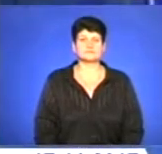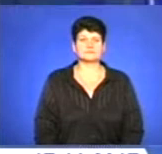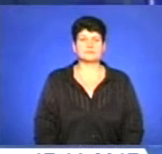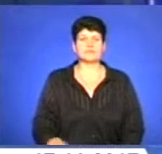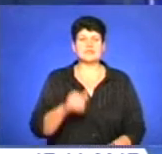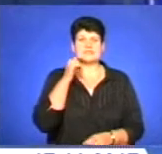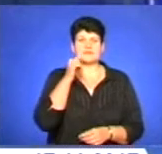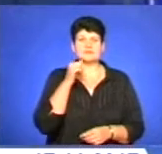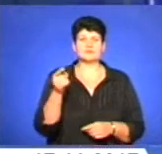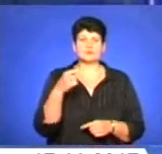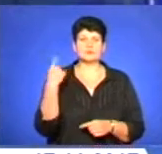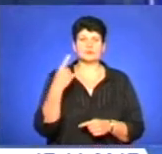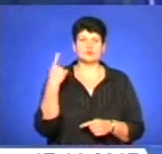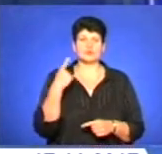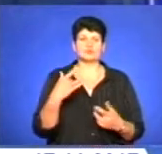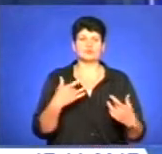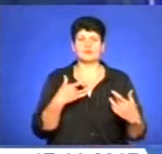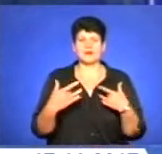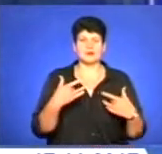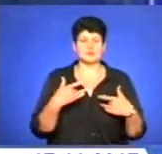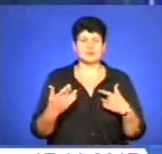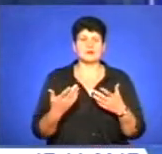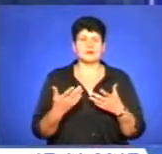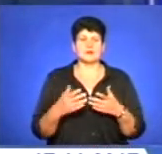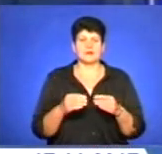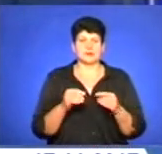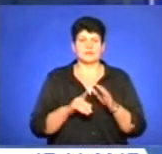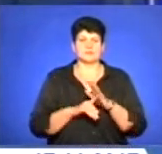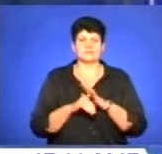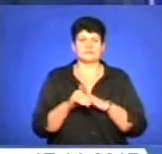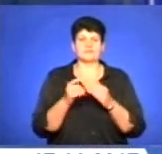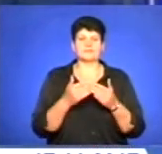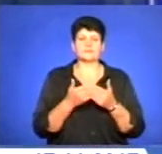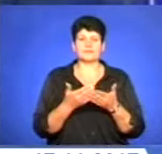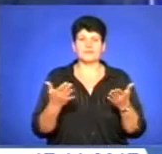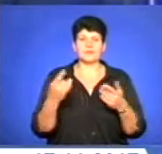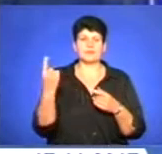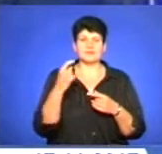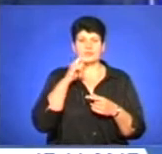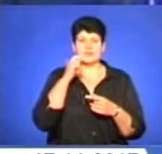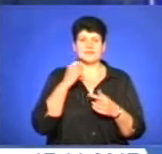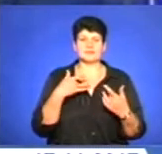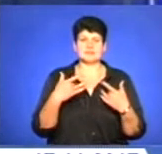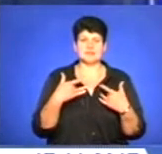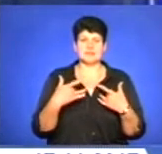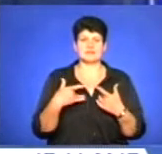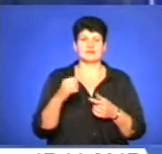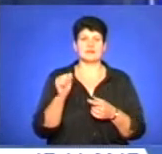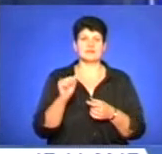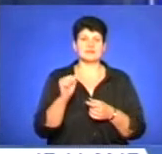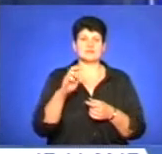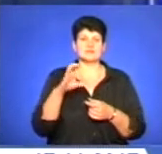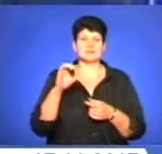Завтра у Тернопільському обласному академічному драматичному театрі прем'єра. Вперше на українській сцені постановка п'єси Андрія